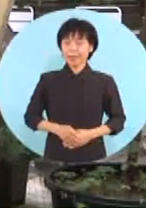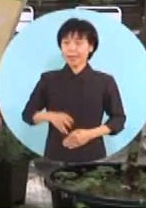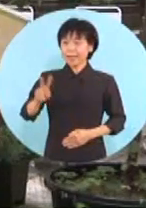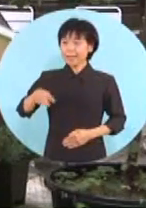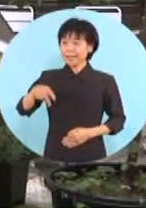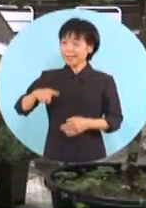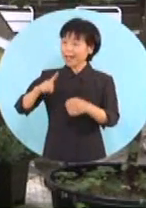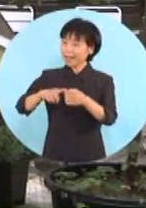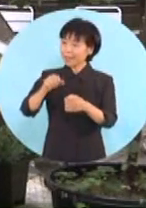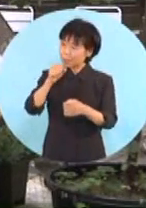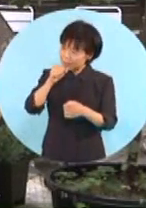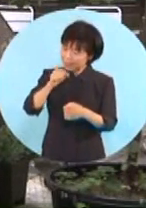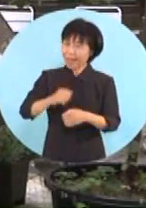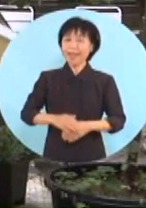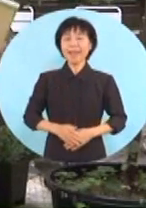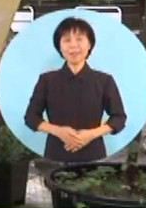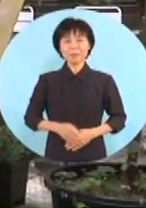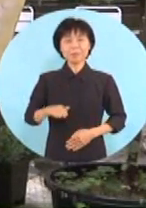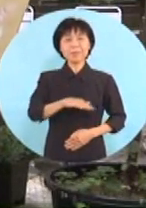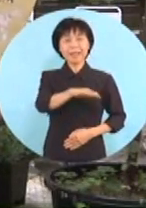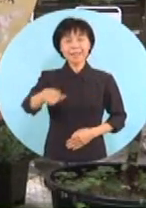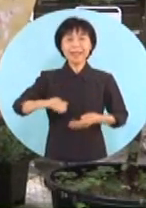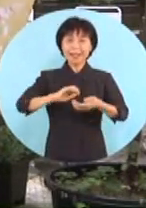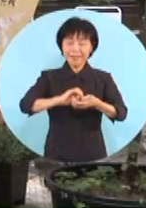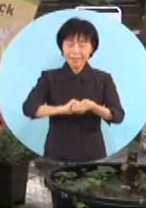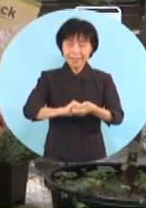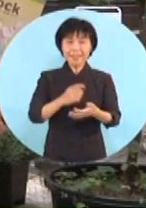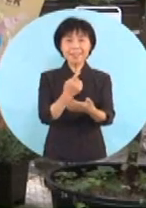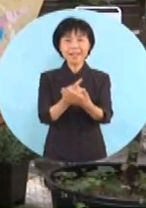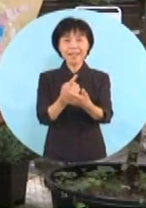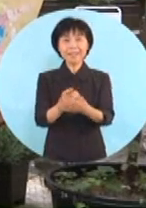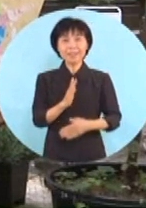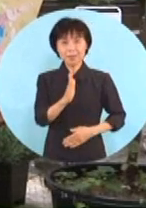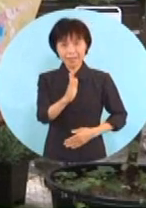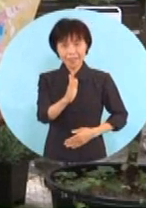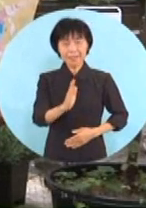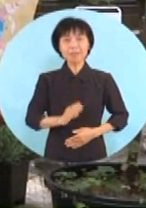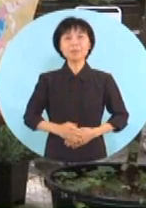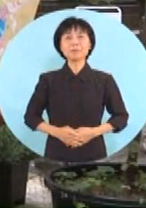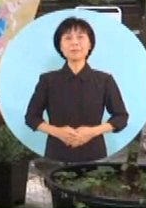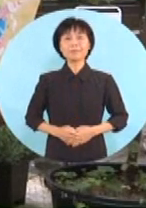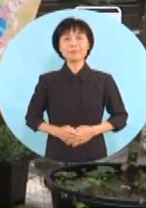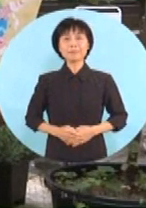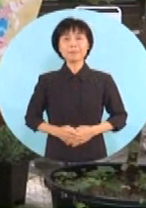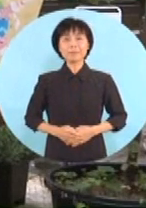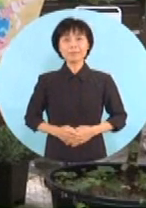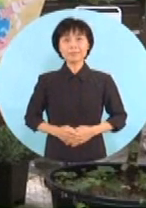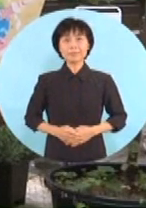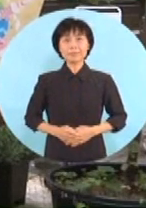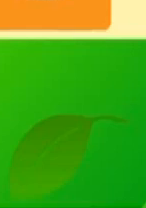りんりんちゃん当たるといいね。皆さんぜひ参加してください。